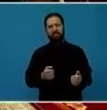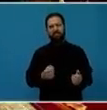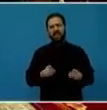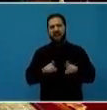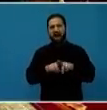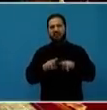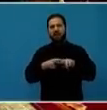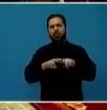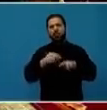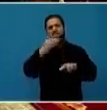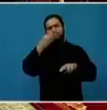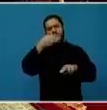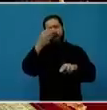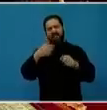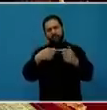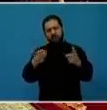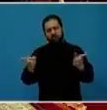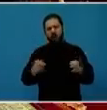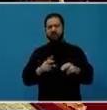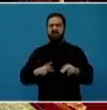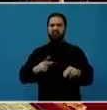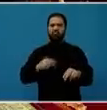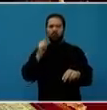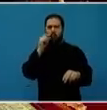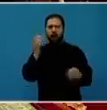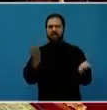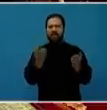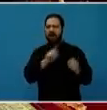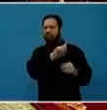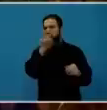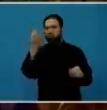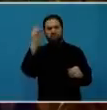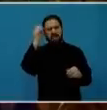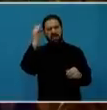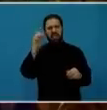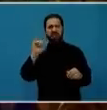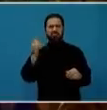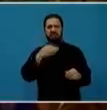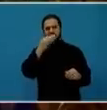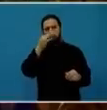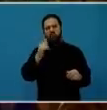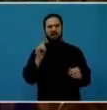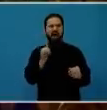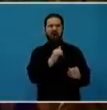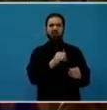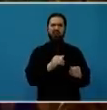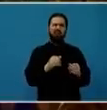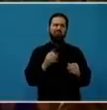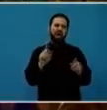cum spuneați dumneavoastră, sunt oameni, de exemplu, care nu se gândesc și rostesc anumite blesteme. Deci